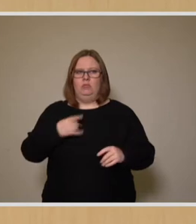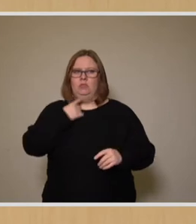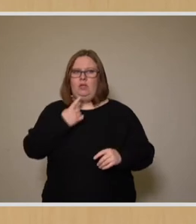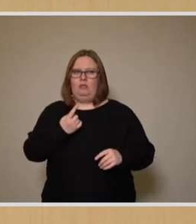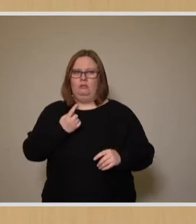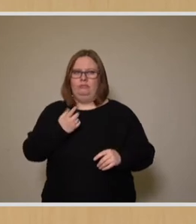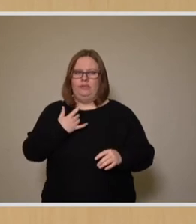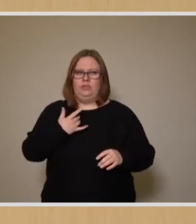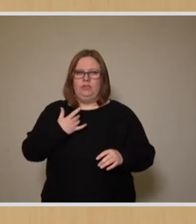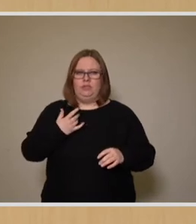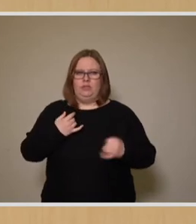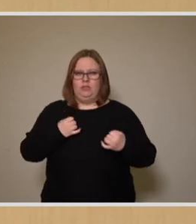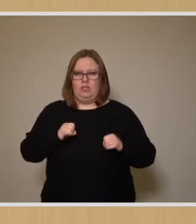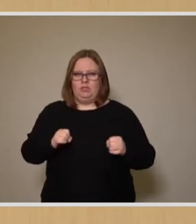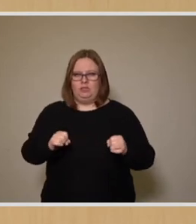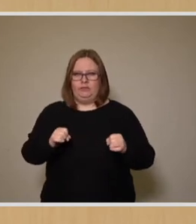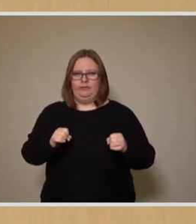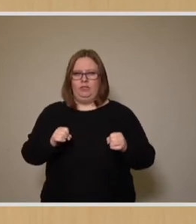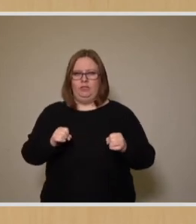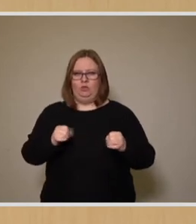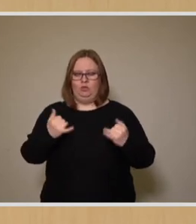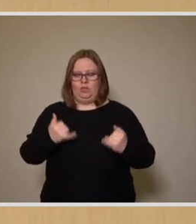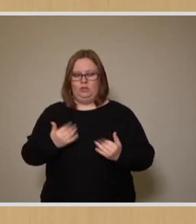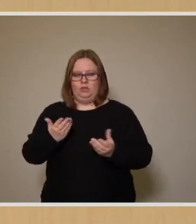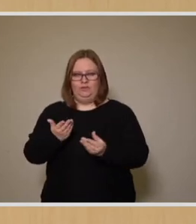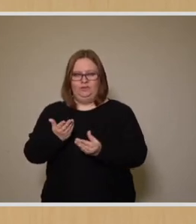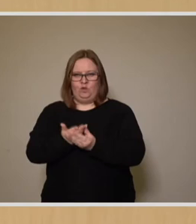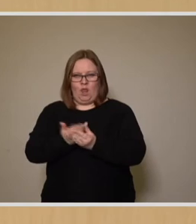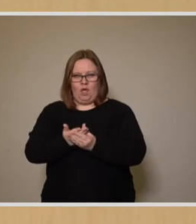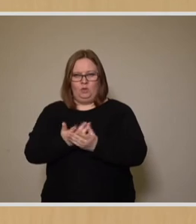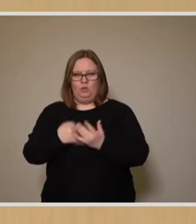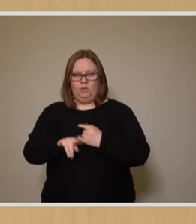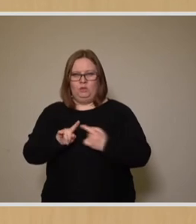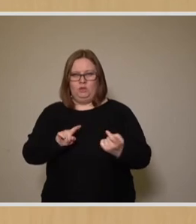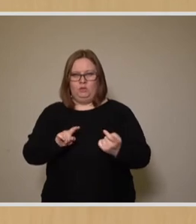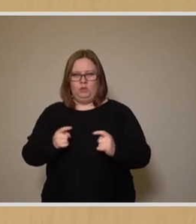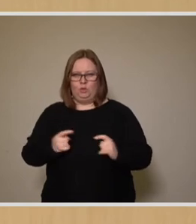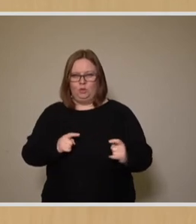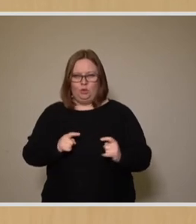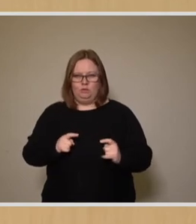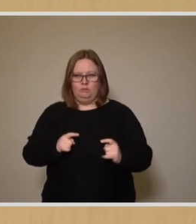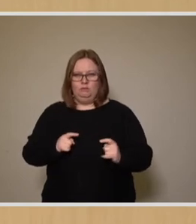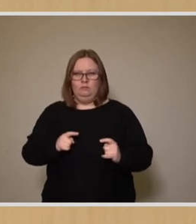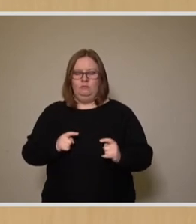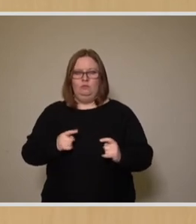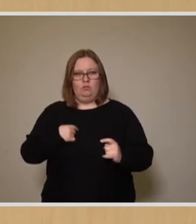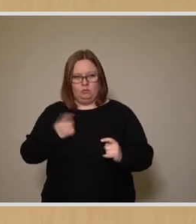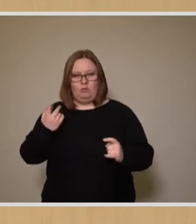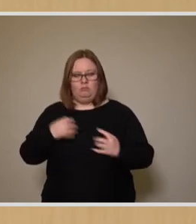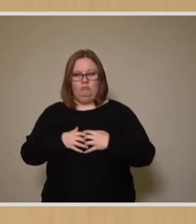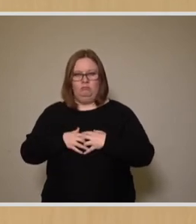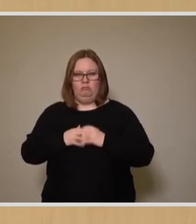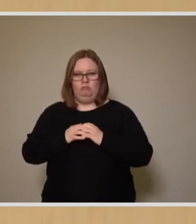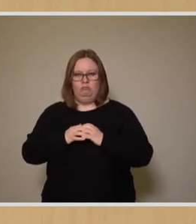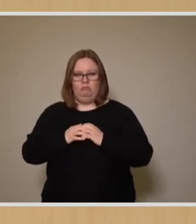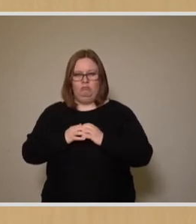die Initiative gebracht, die jetzt zum Schluss in diese Vorlage und auch in diese Diskussion führt, haben das Thema damals von Kopf auf die Füße gestellt. Es